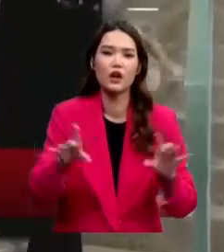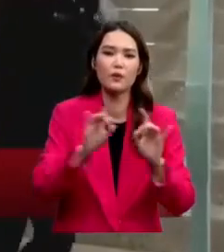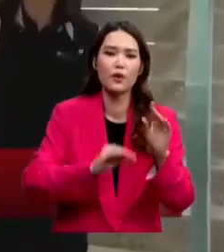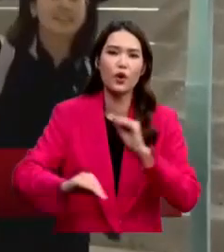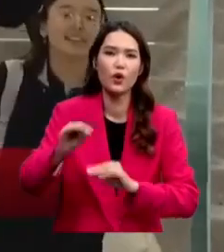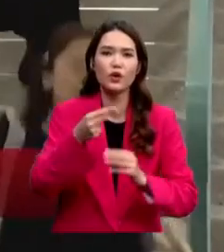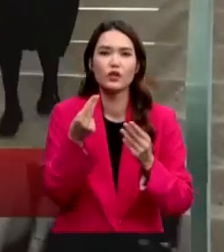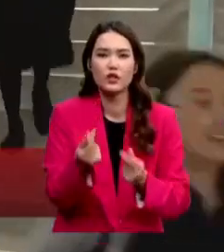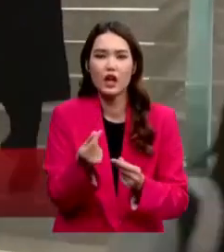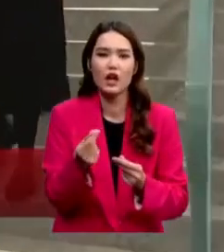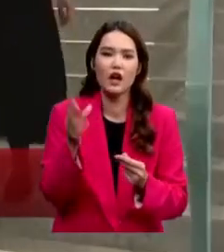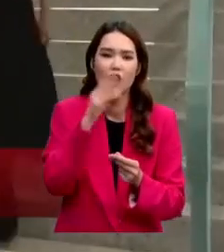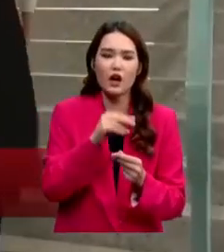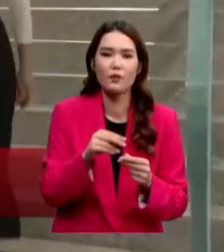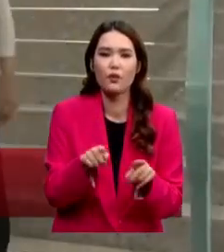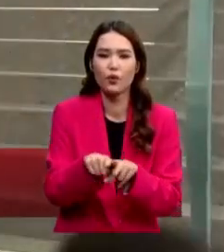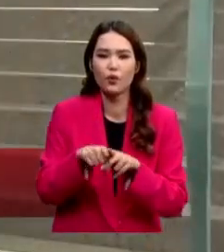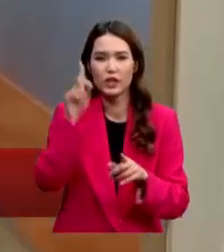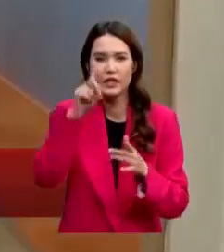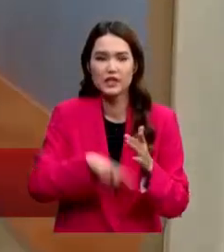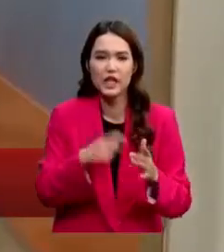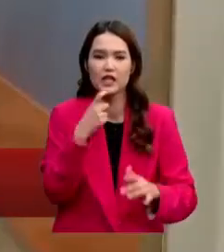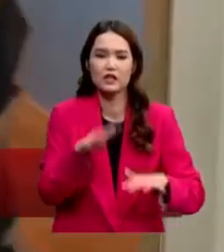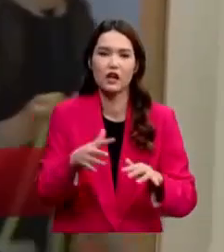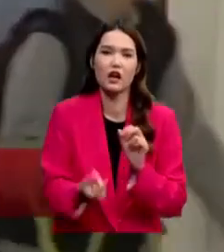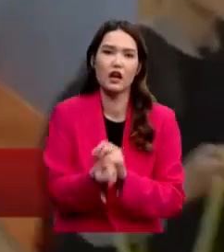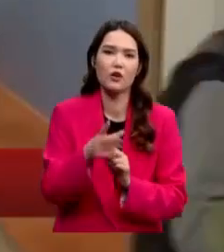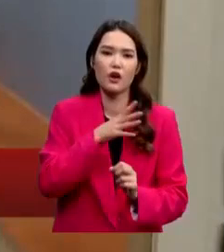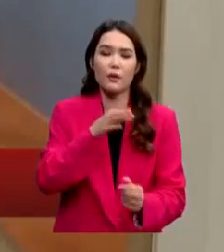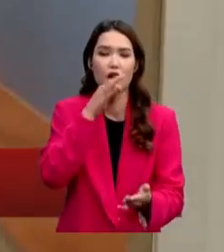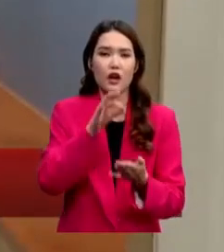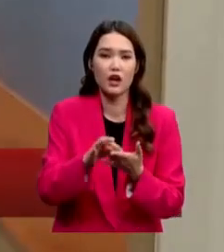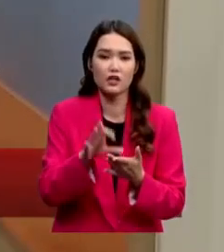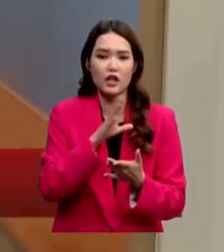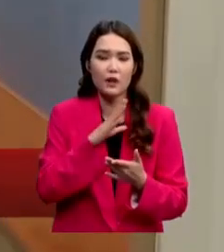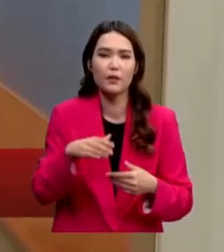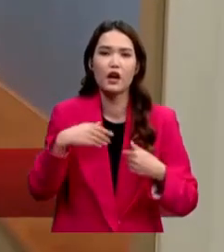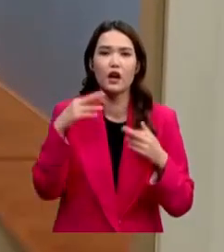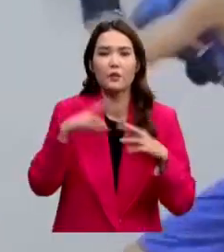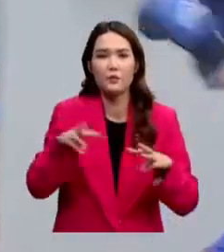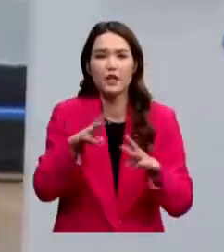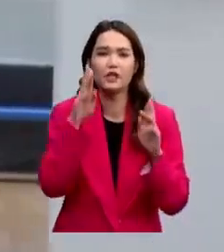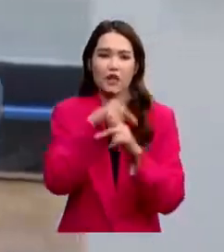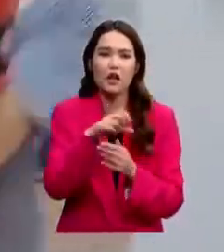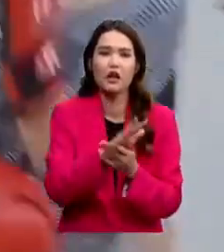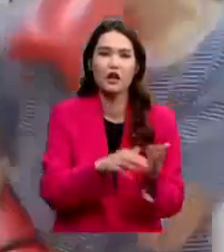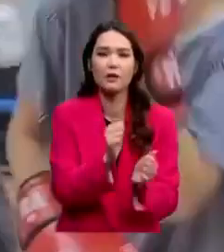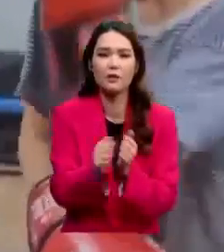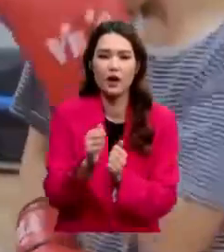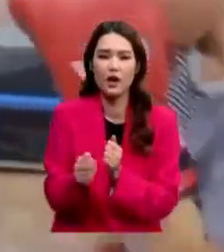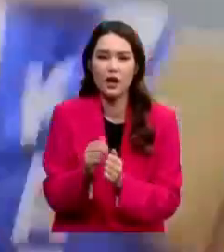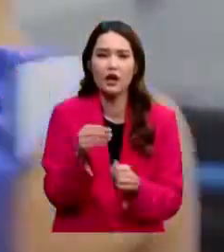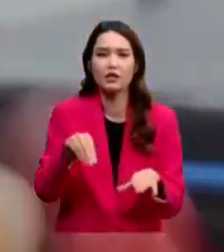қордан ақшалат деген отбасылардың сеніміне селкеу түсірді. Жауаптылар болса, деректерден қате кетсе де әр бала өзіне